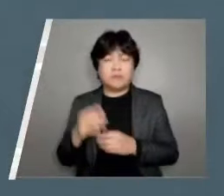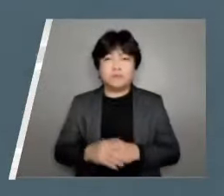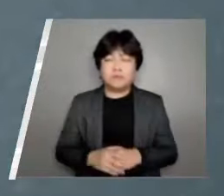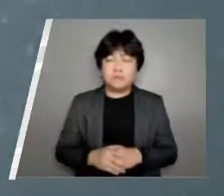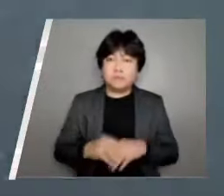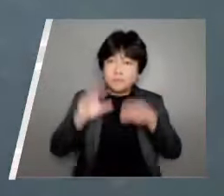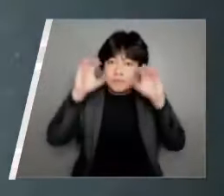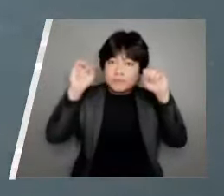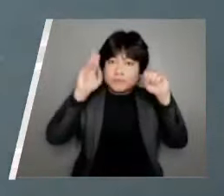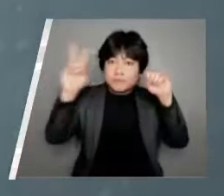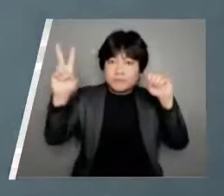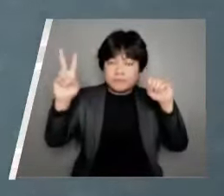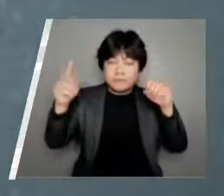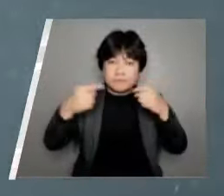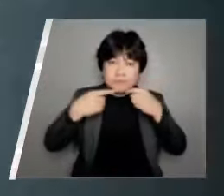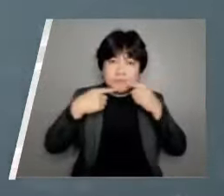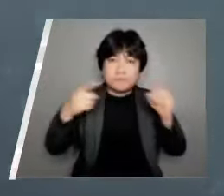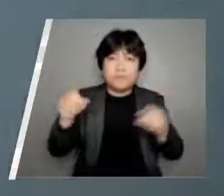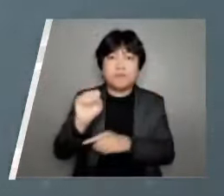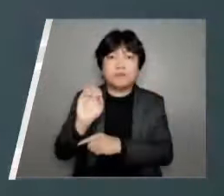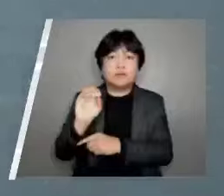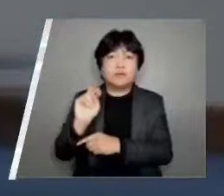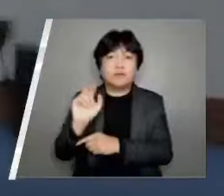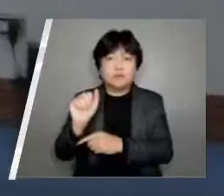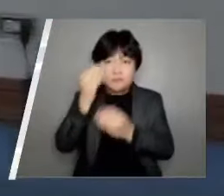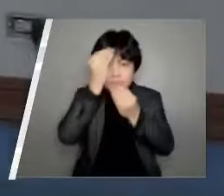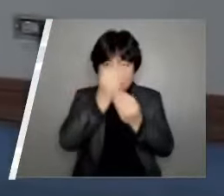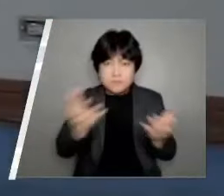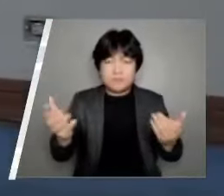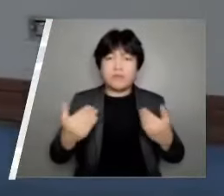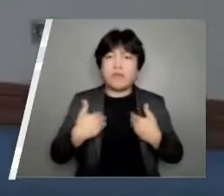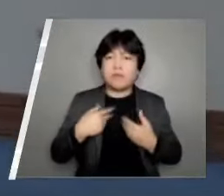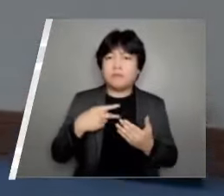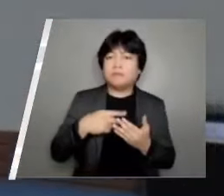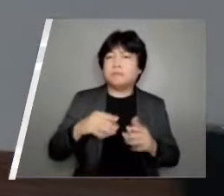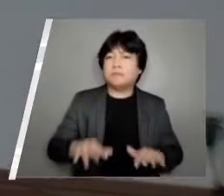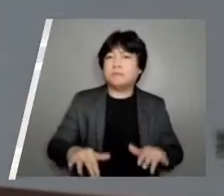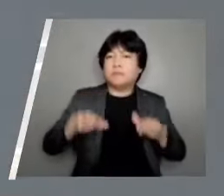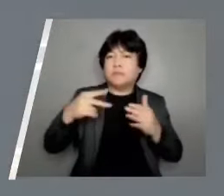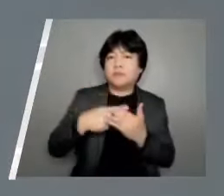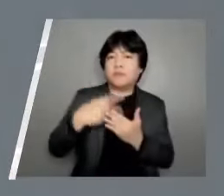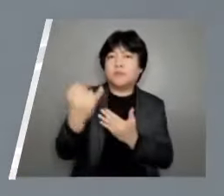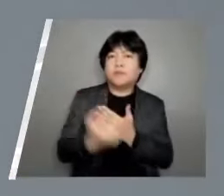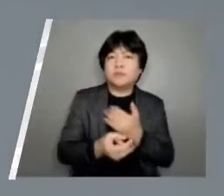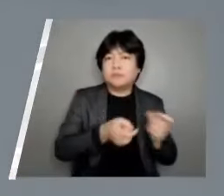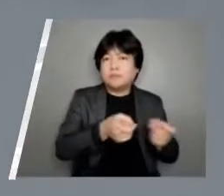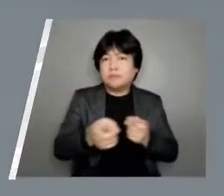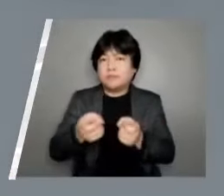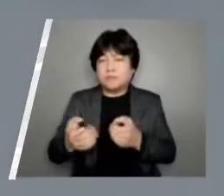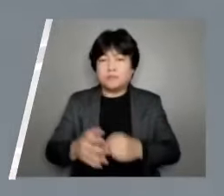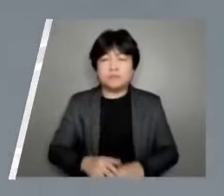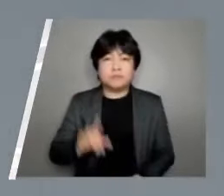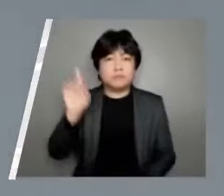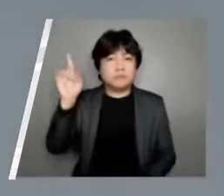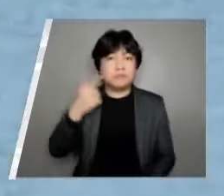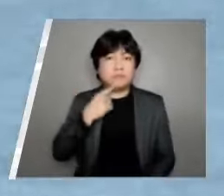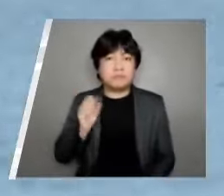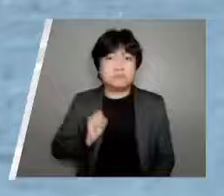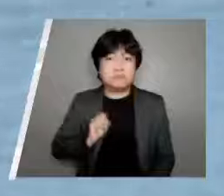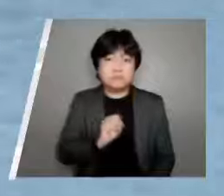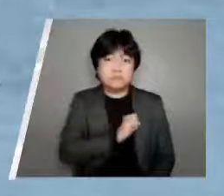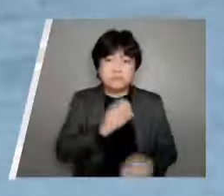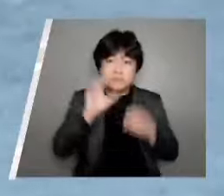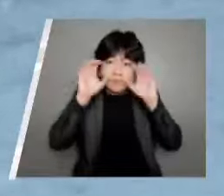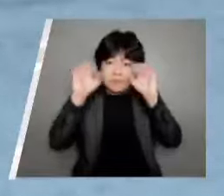kanyang sona ang mga flood control project ng pamahalaan. Para sa taong 2024, ayon kay Senate President Cheese Escudero,